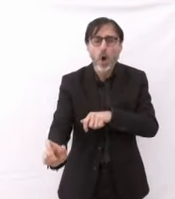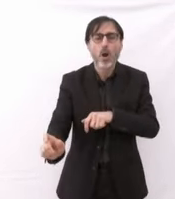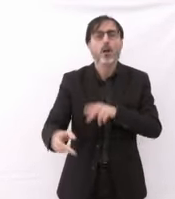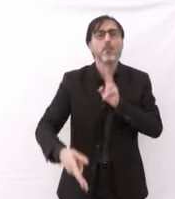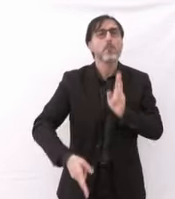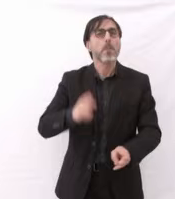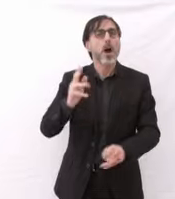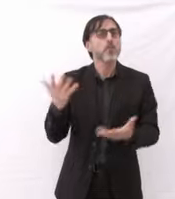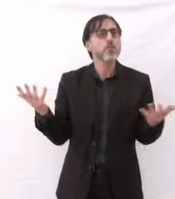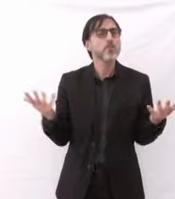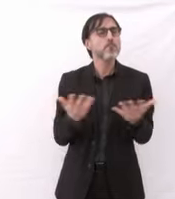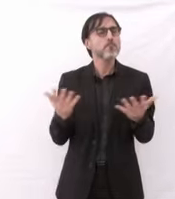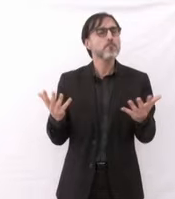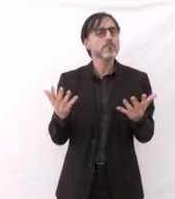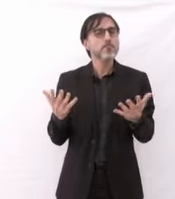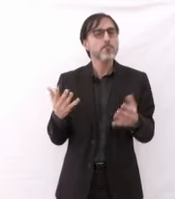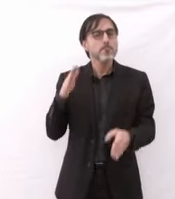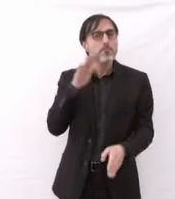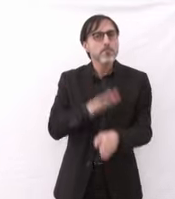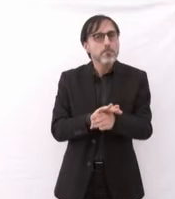soprattutto partiva